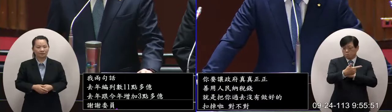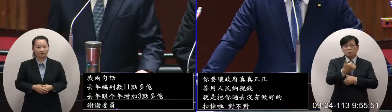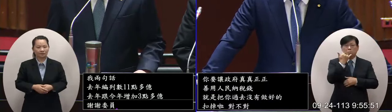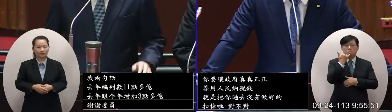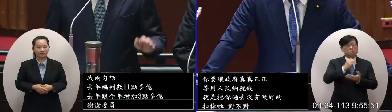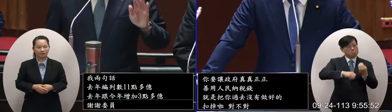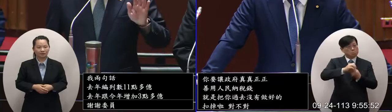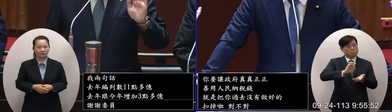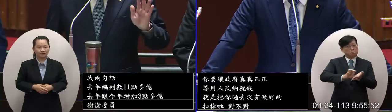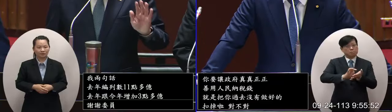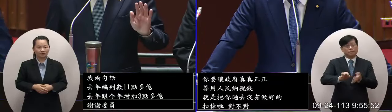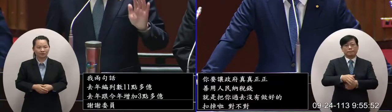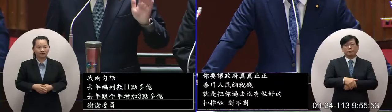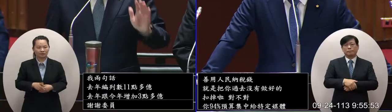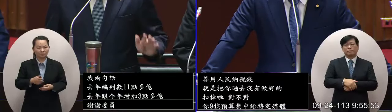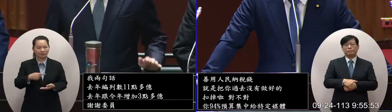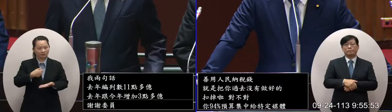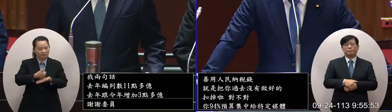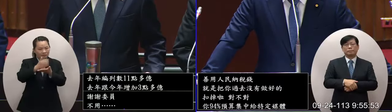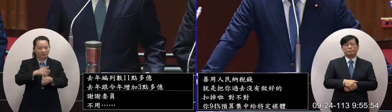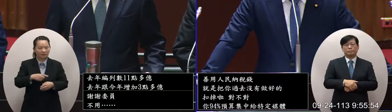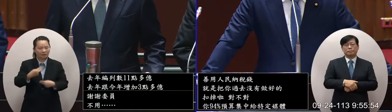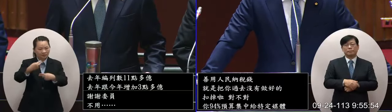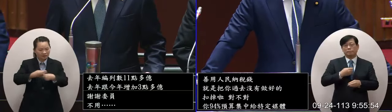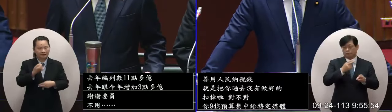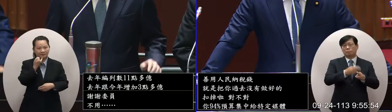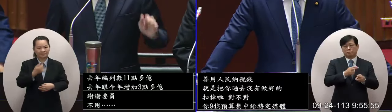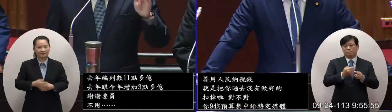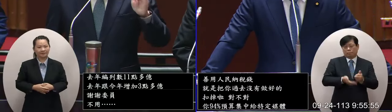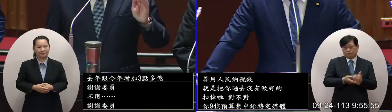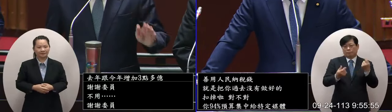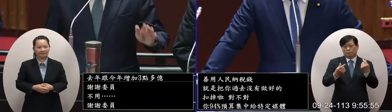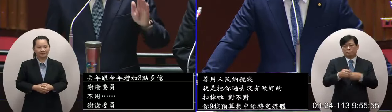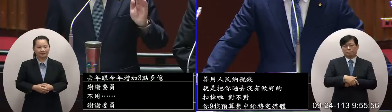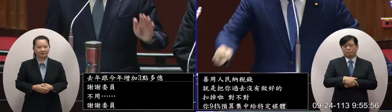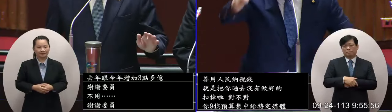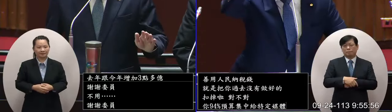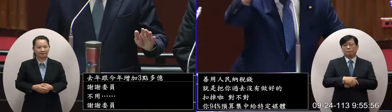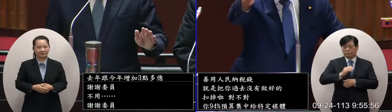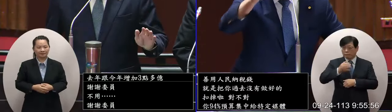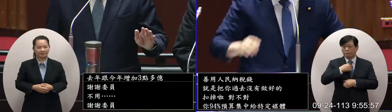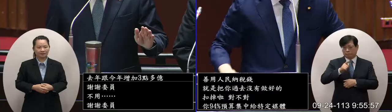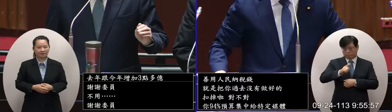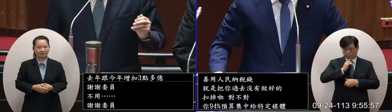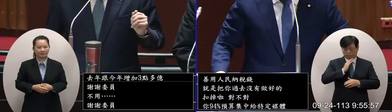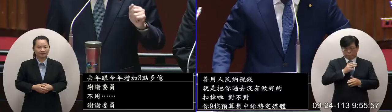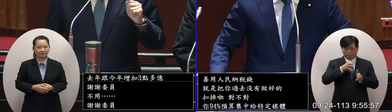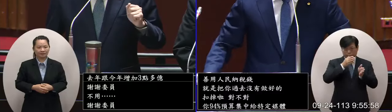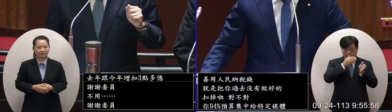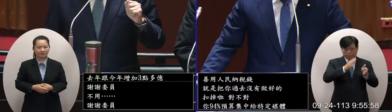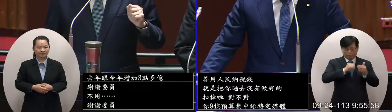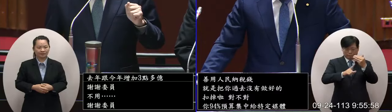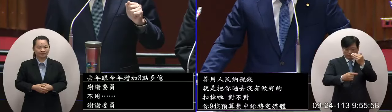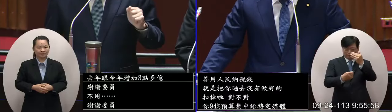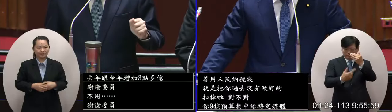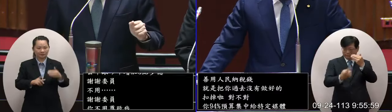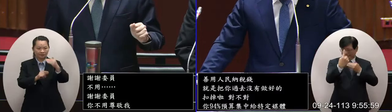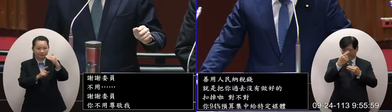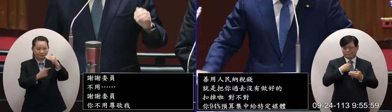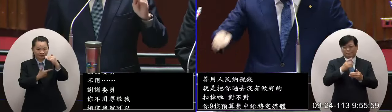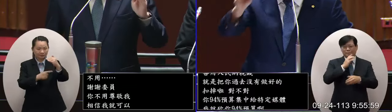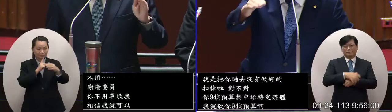会好好运用？ 你不用尊敬我，你相信我就可以。 我相信你会尊敬。 那九月十号 我 说的话， 我只限于相信9月16号的